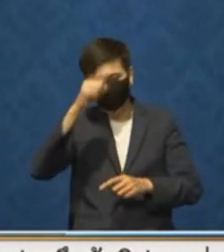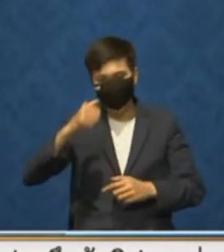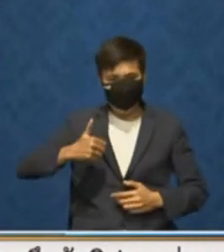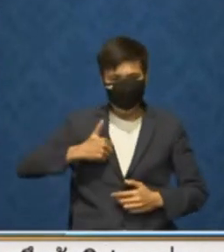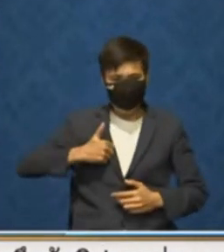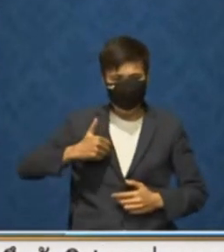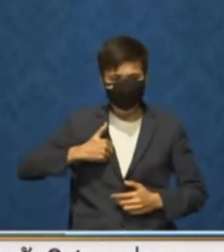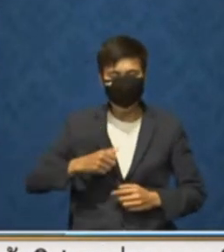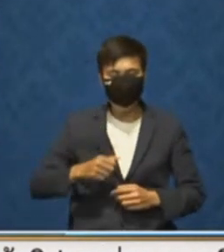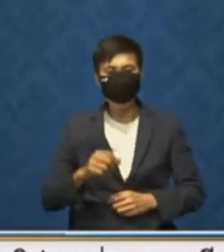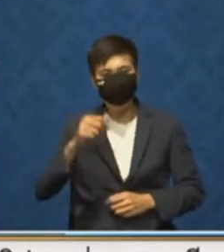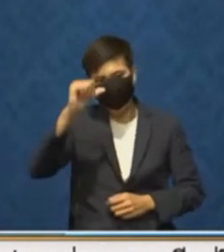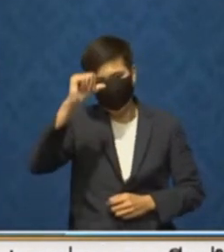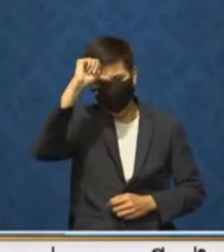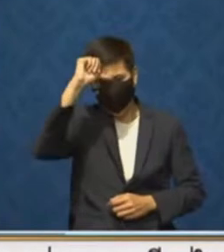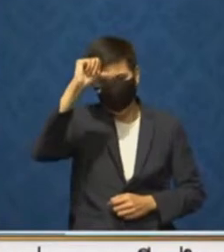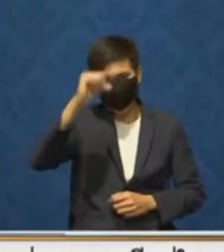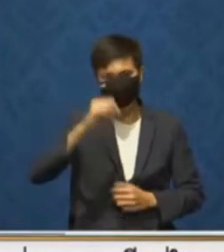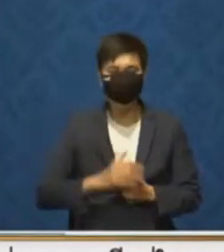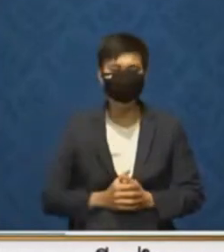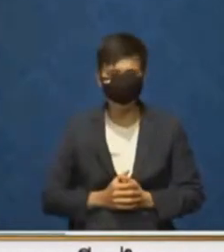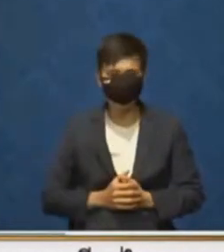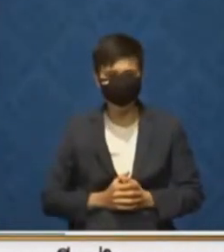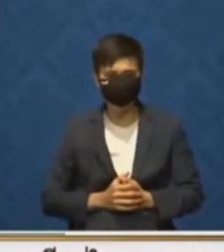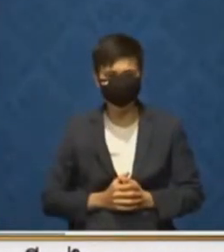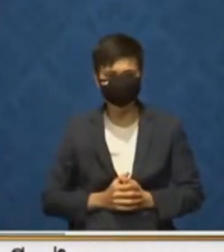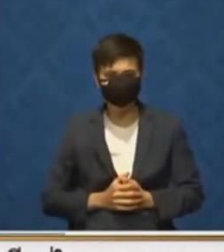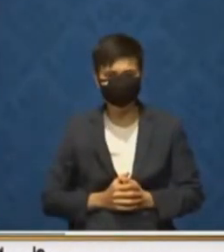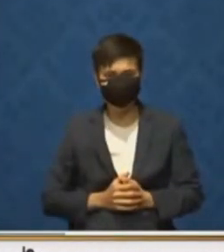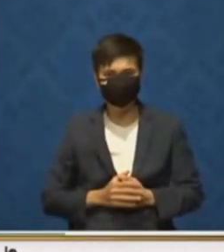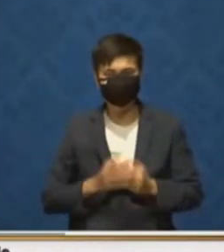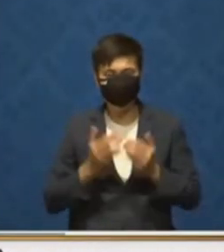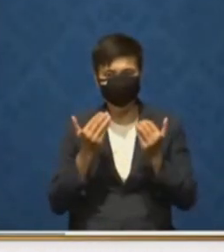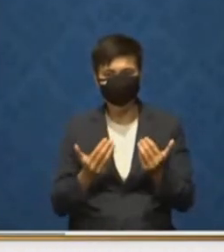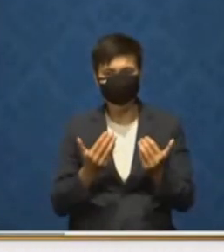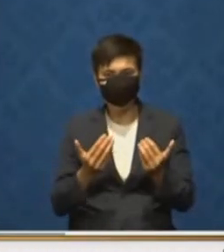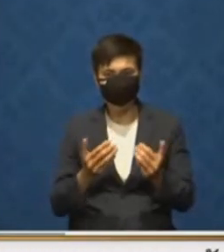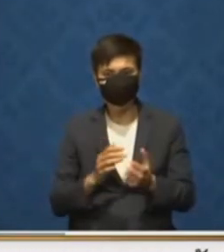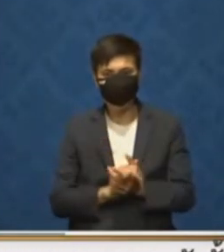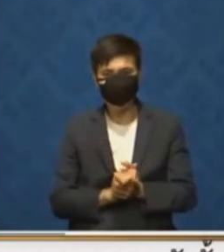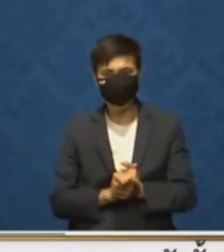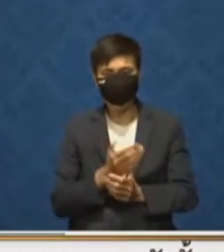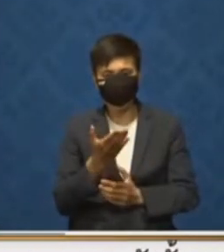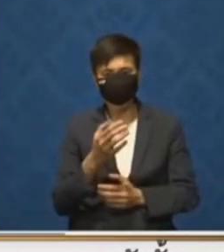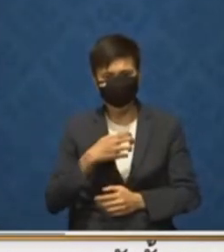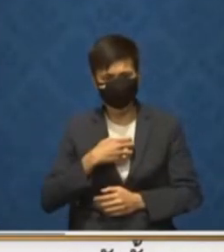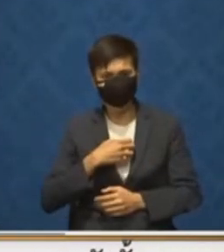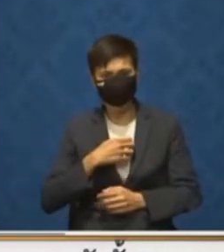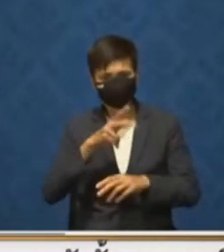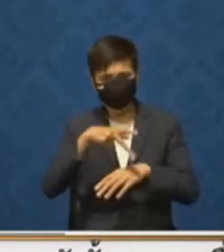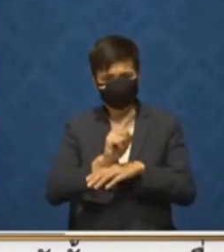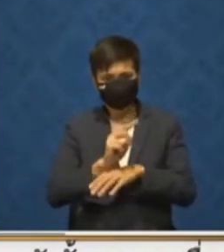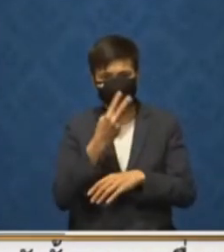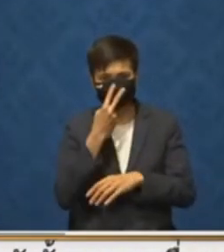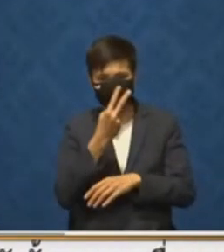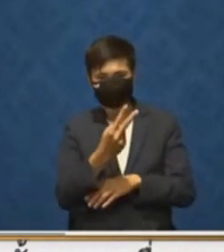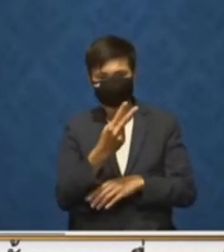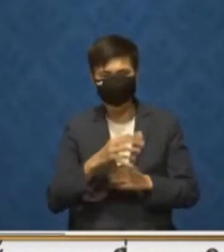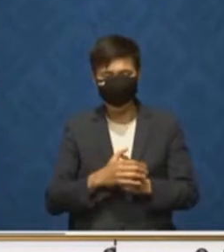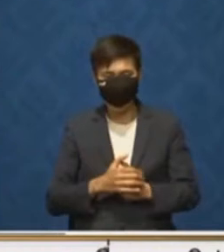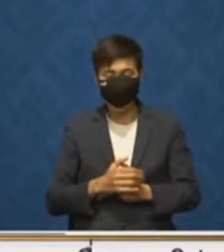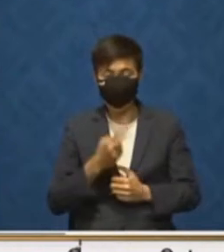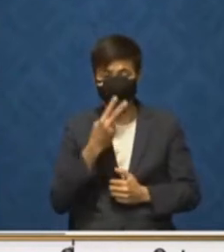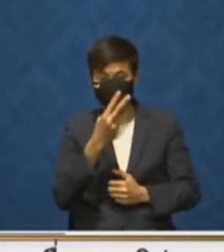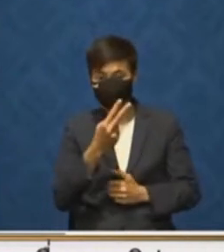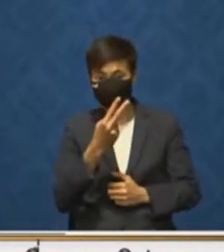อินเดียเป็นต้นนี่คือสิ่งที่อยากให้ท่านประธานได้เห็นนอกจากนั้นเมื่อไป